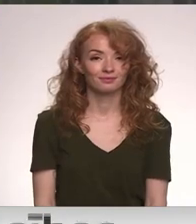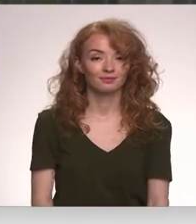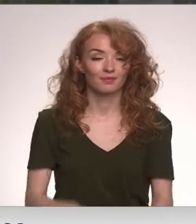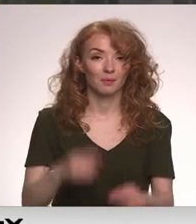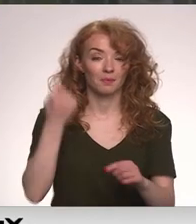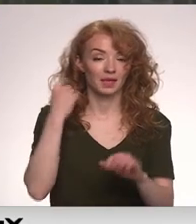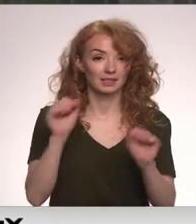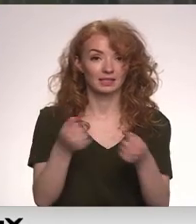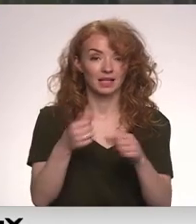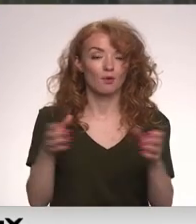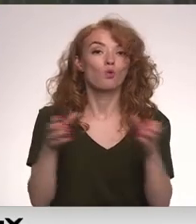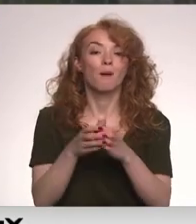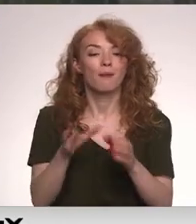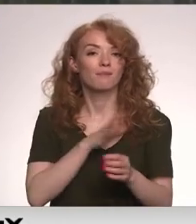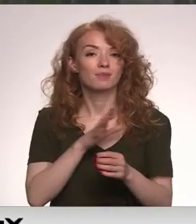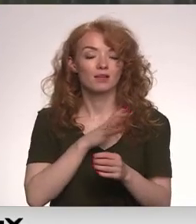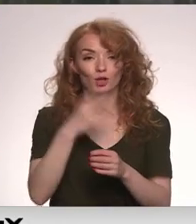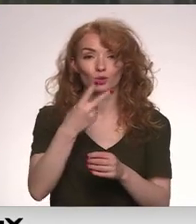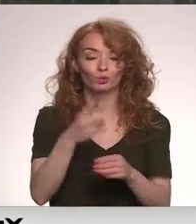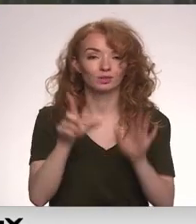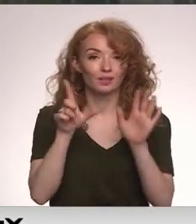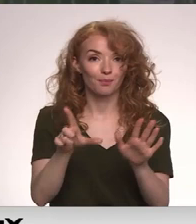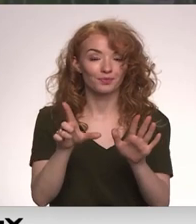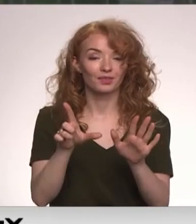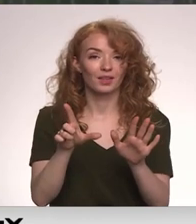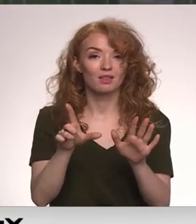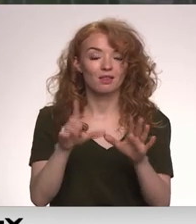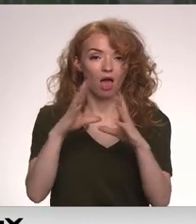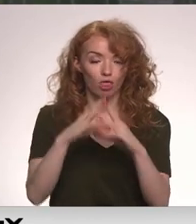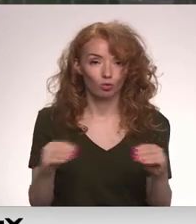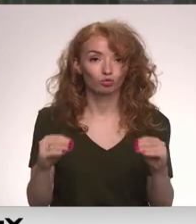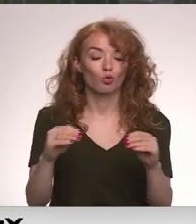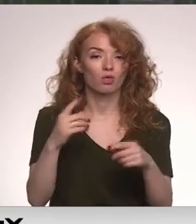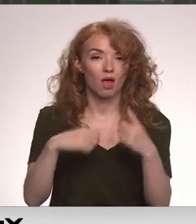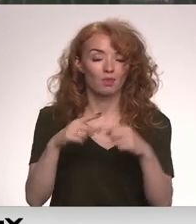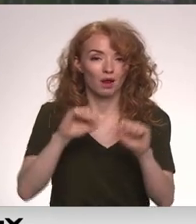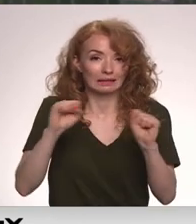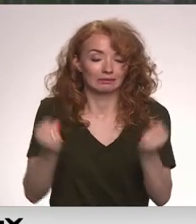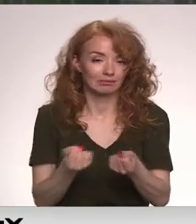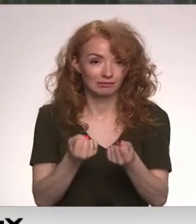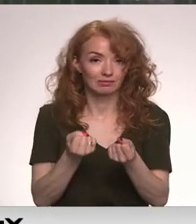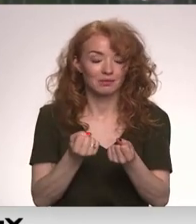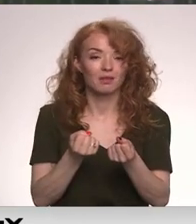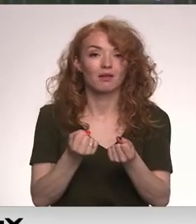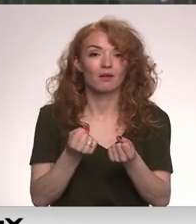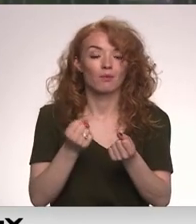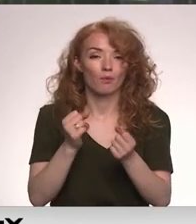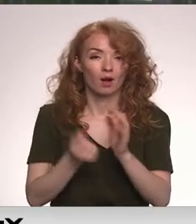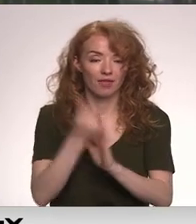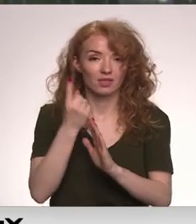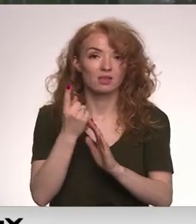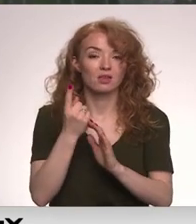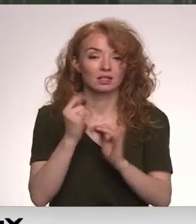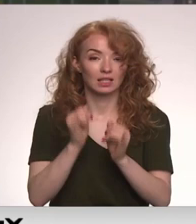Aizvadītā ziema, kurā kopā bijuši 27 atkušņi un pēc tam sekojusi sasalšana, pamatīgi